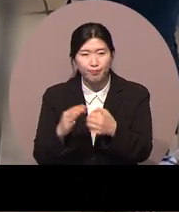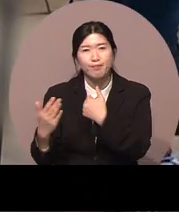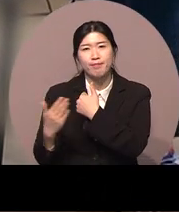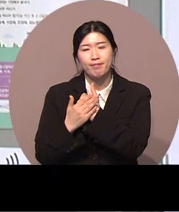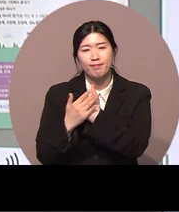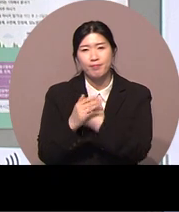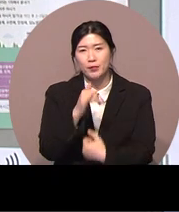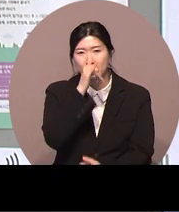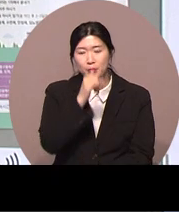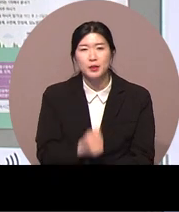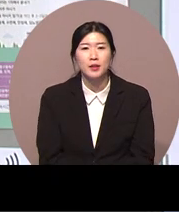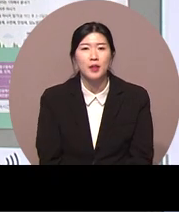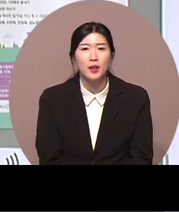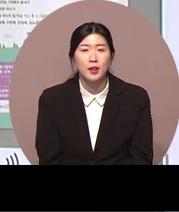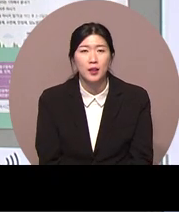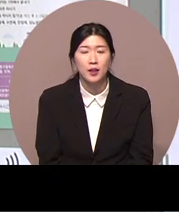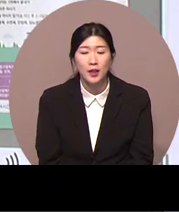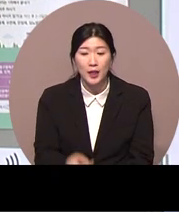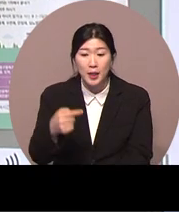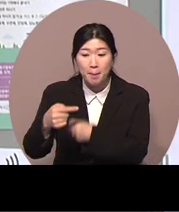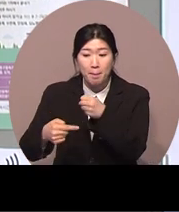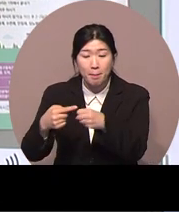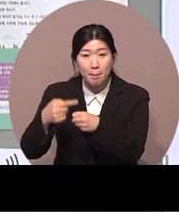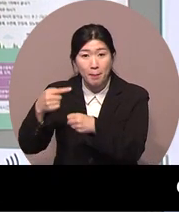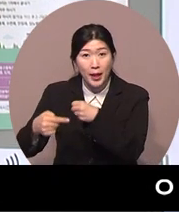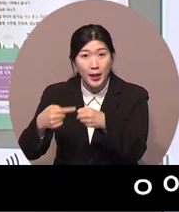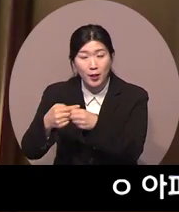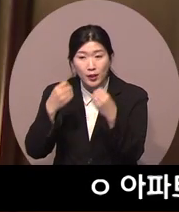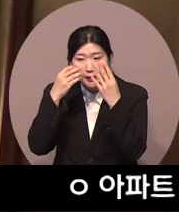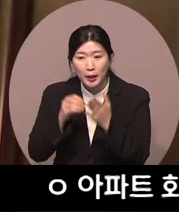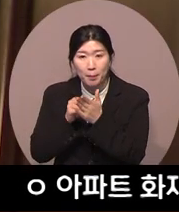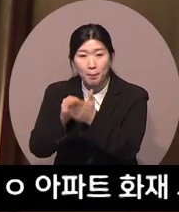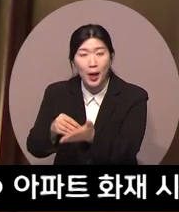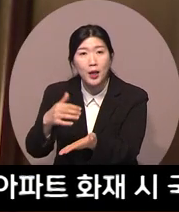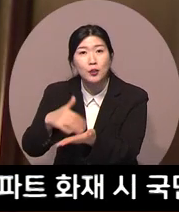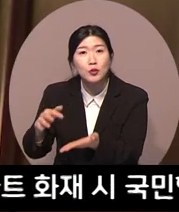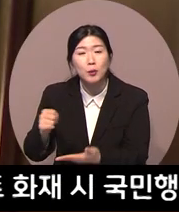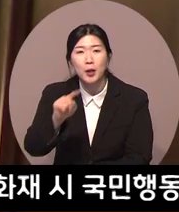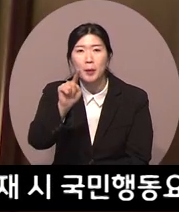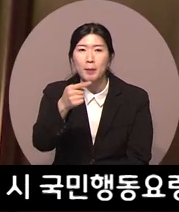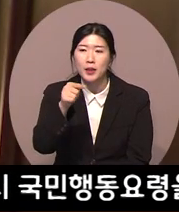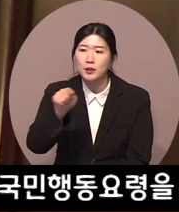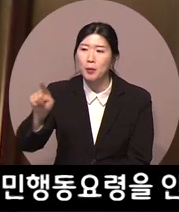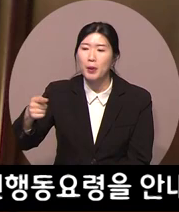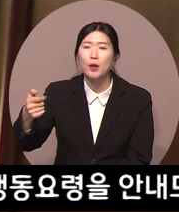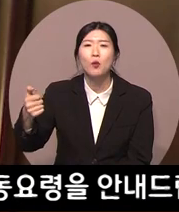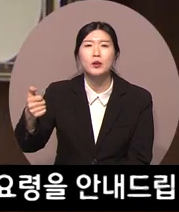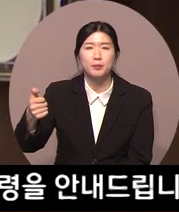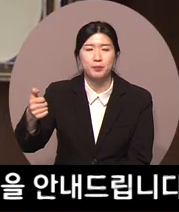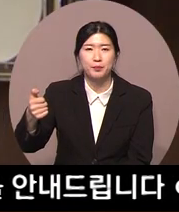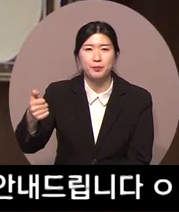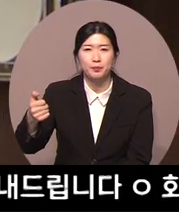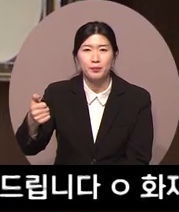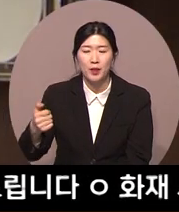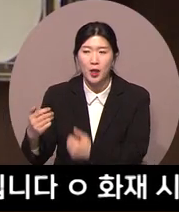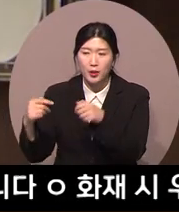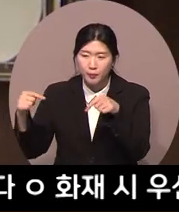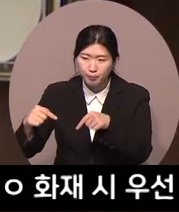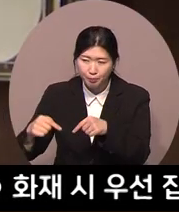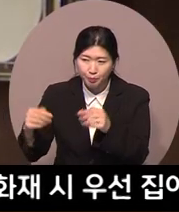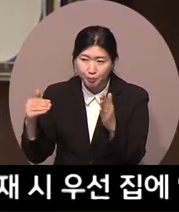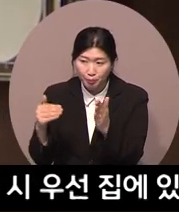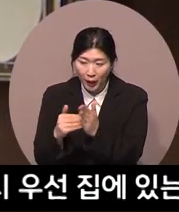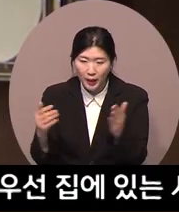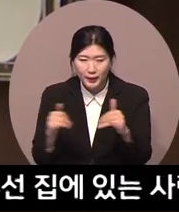돕습니다 매년 센터에 신규 등록하는 노숙인의 수는 100에서 110명 이씨처럼 센터에서 도움을 받아 다시